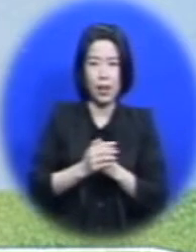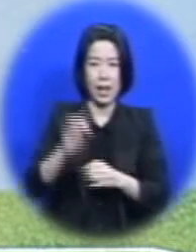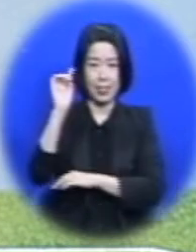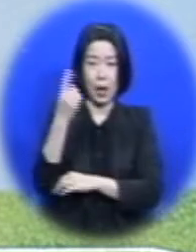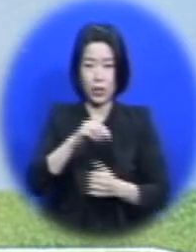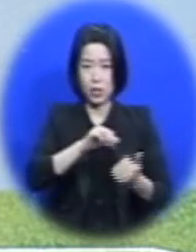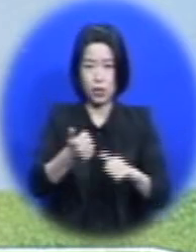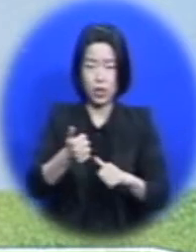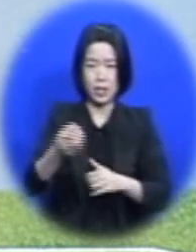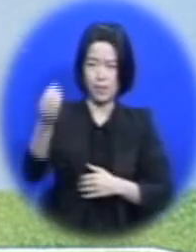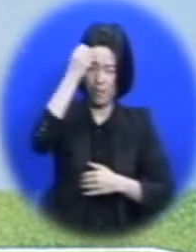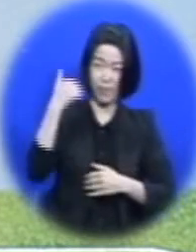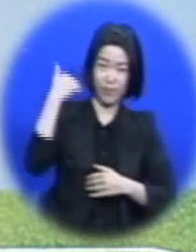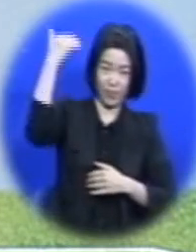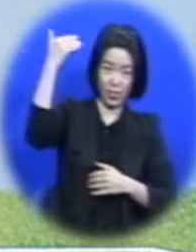사람입니다